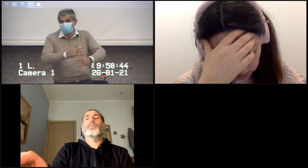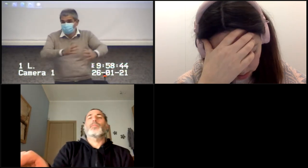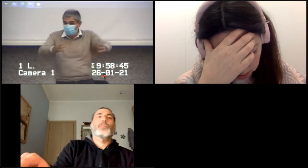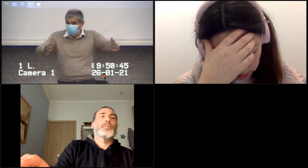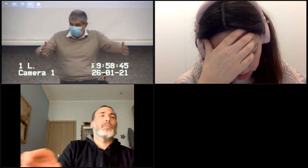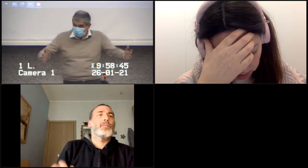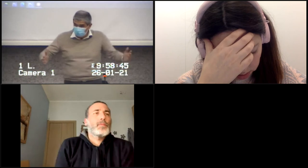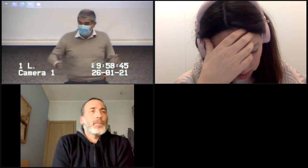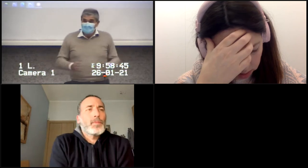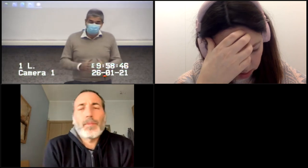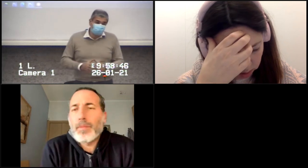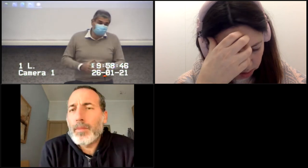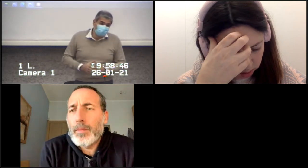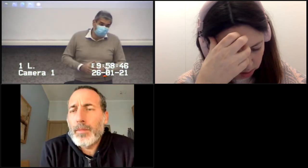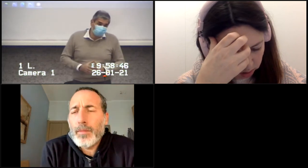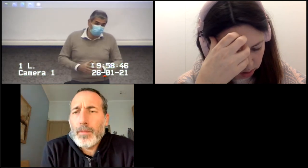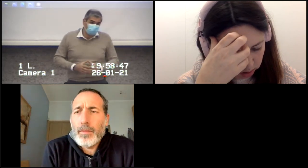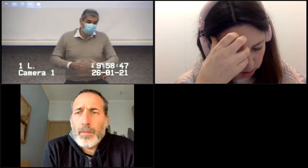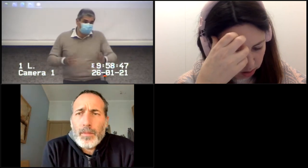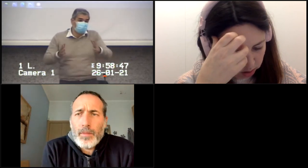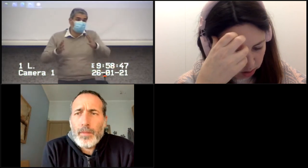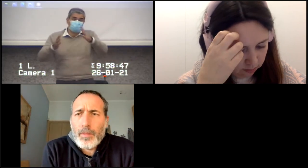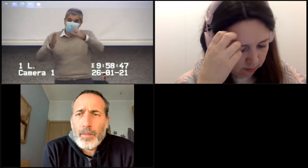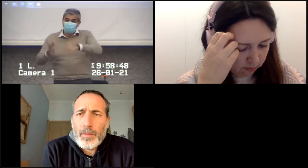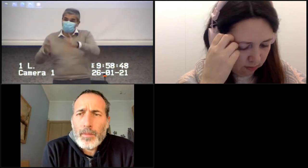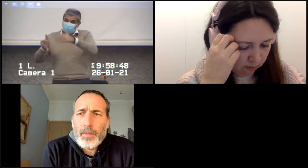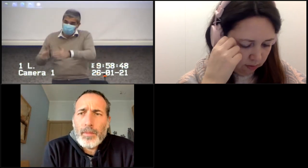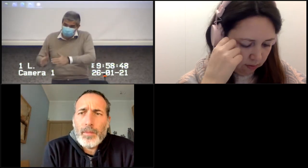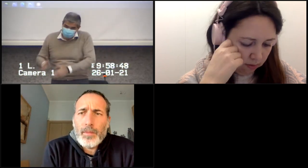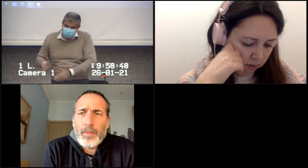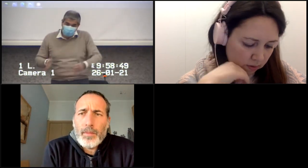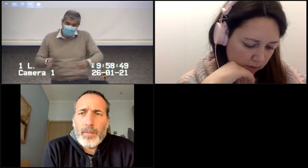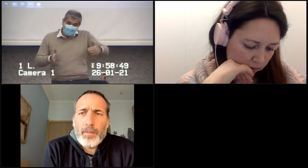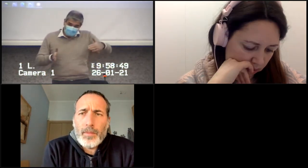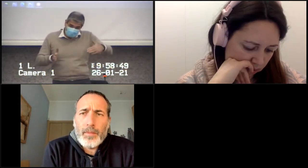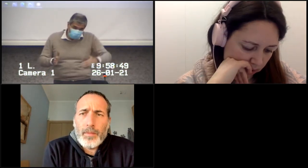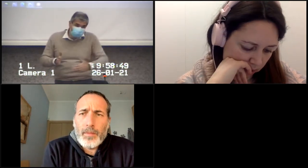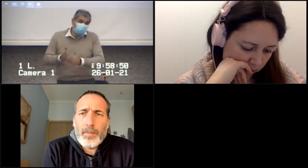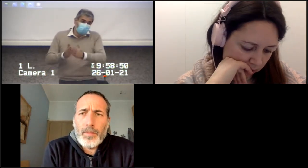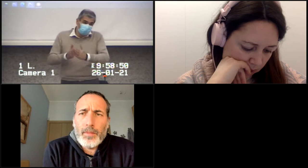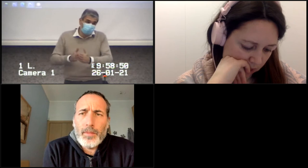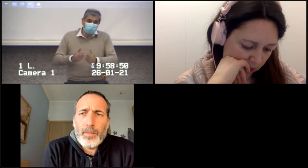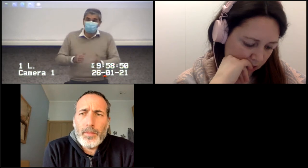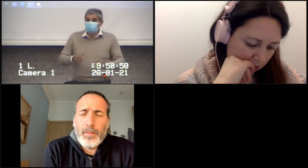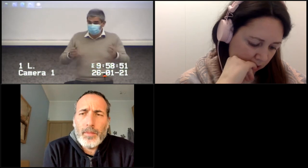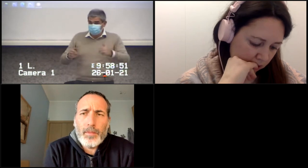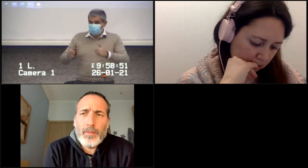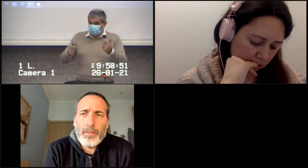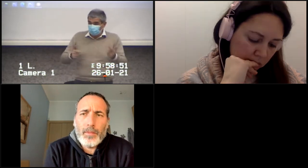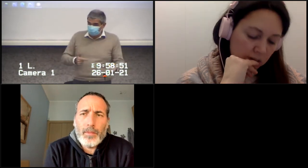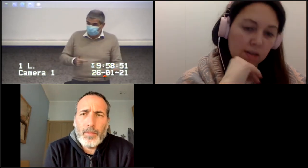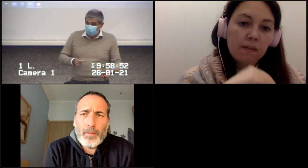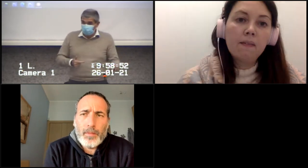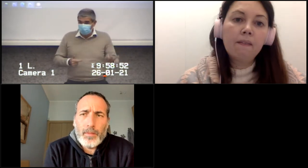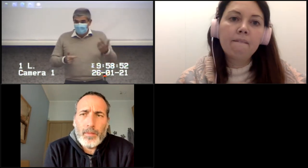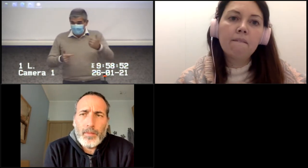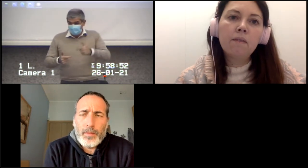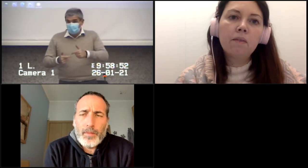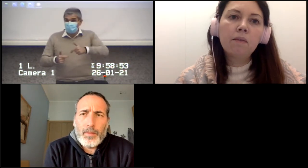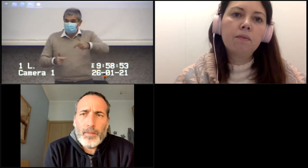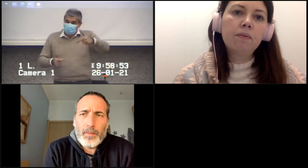vi ho detto, uno sgombero sostanziale con una nuova piazza. Quindi insieme a una viabilità che anche lì di collegamento rispetto a quella